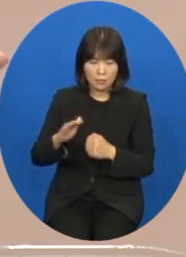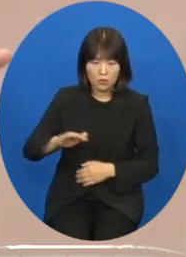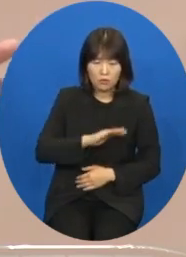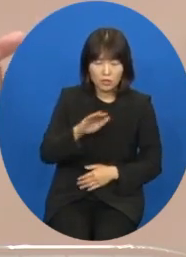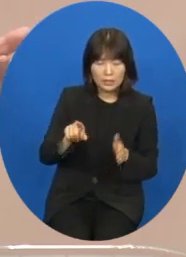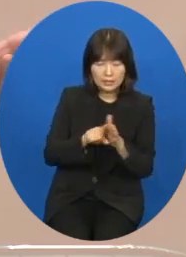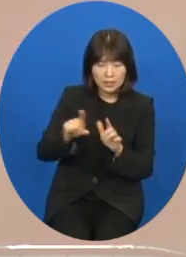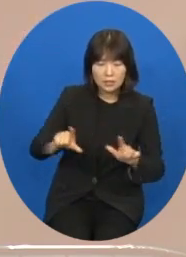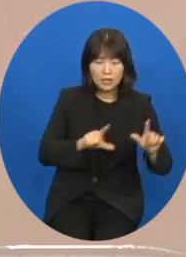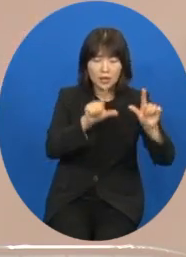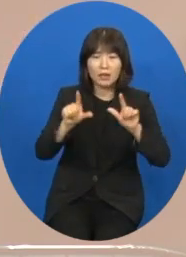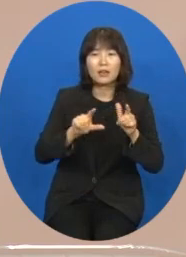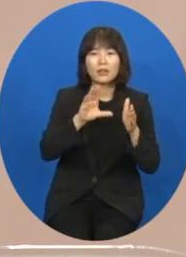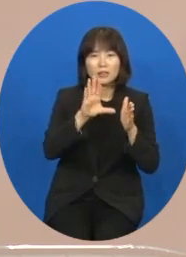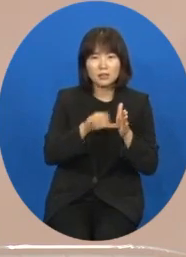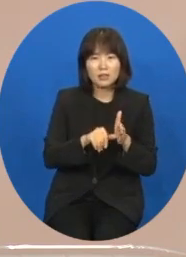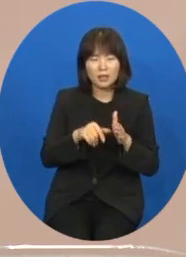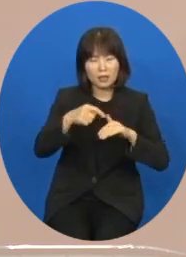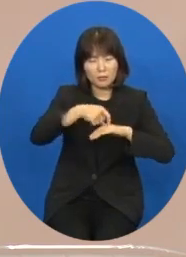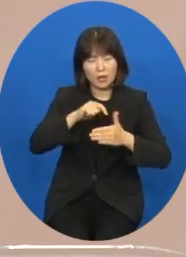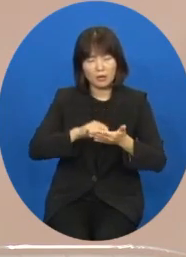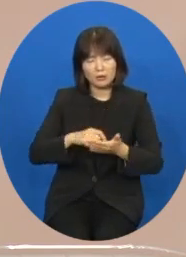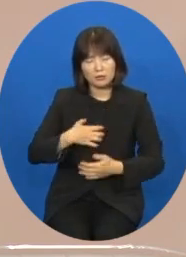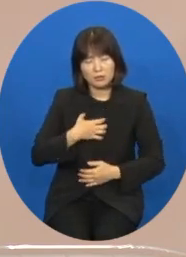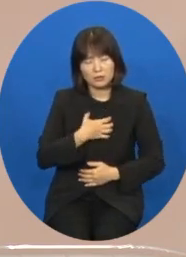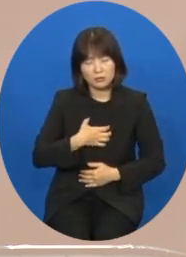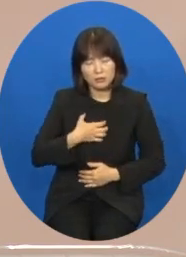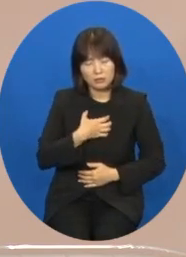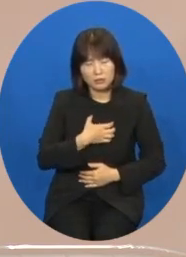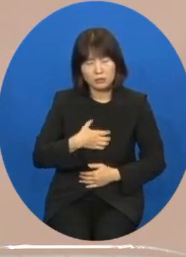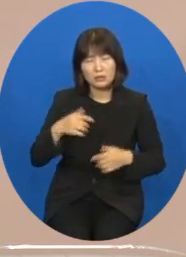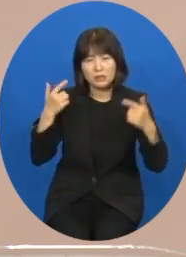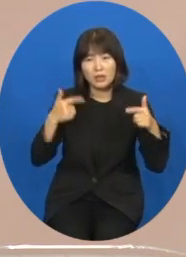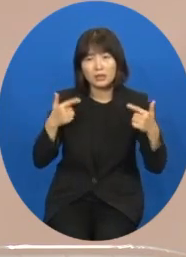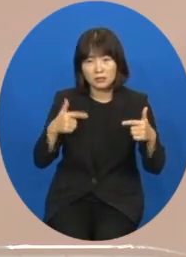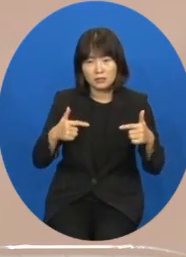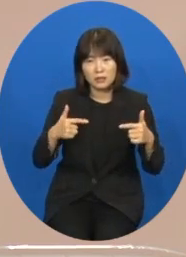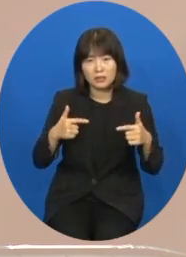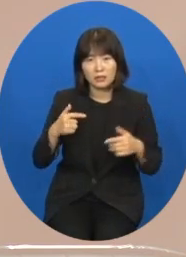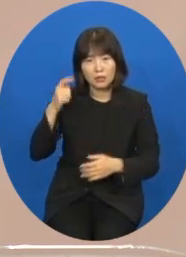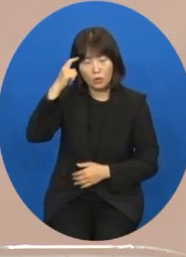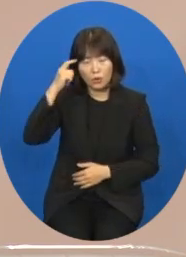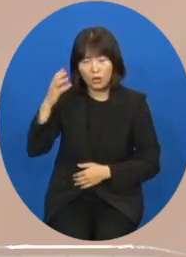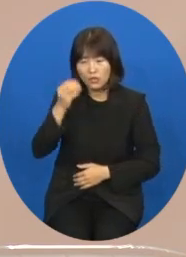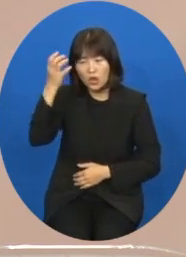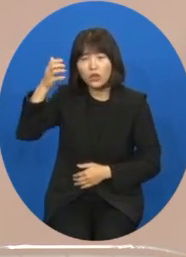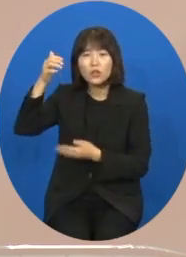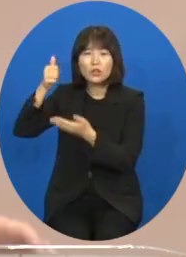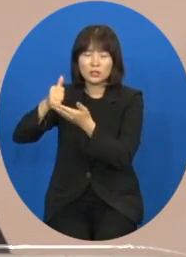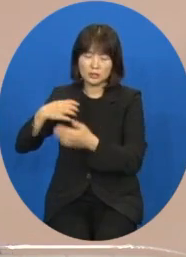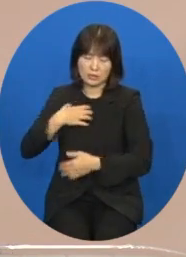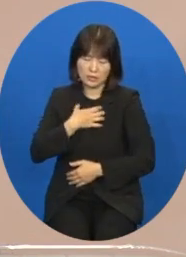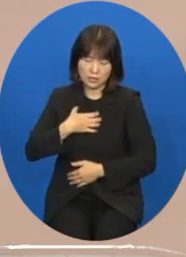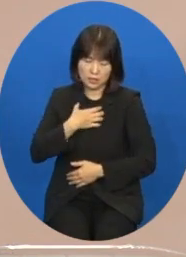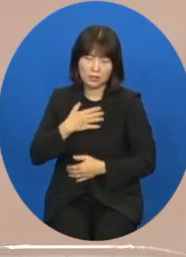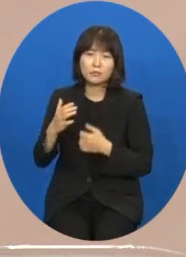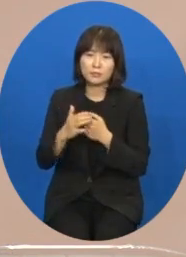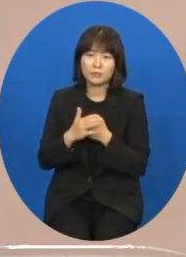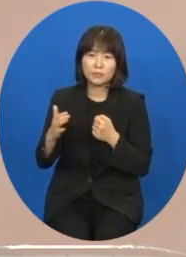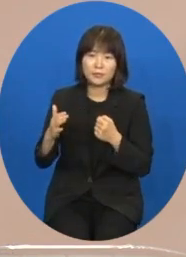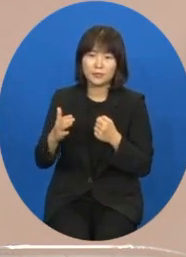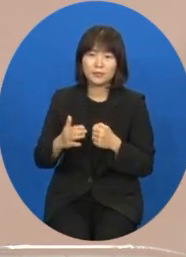하면서도 늘 마음에 근심이 있는 거예요. 성령의 근심 때문에.